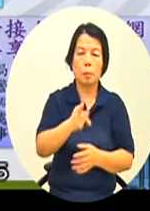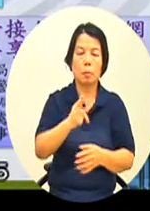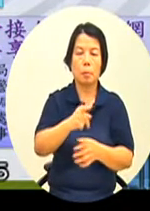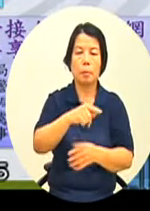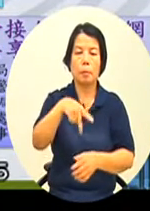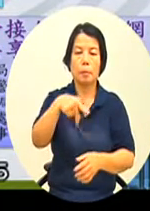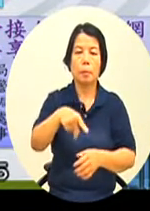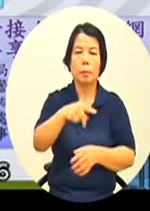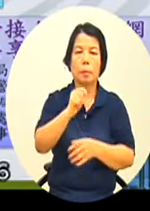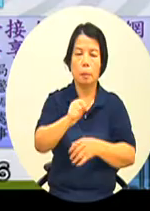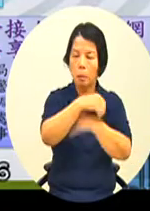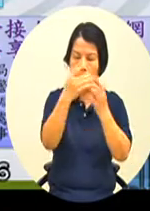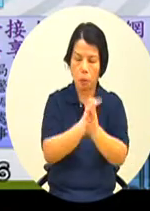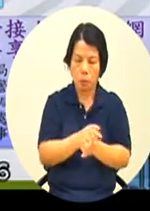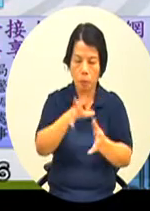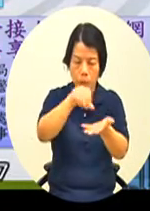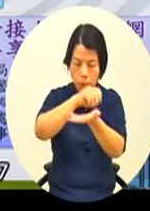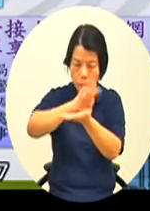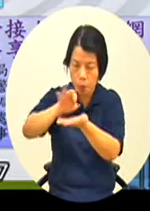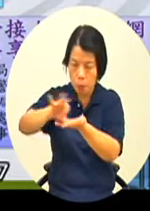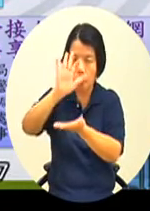事服务加值应用。